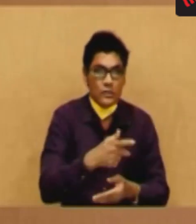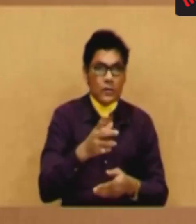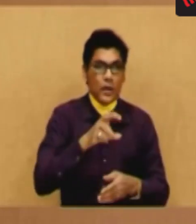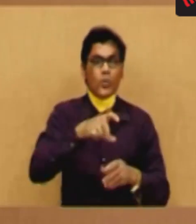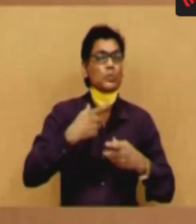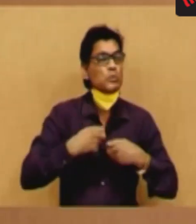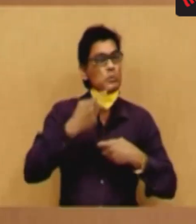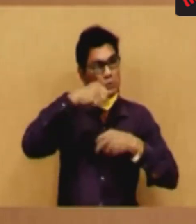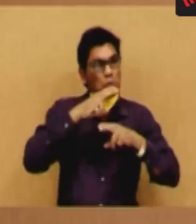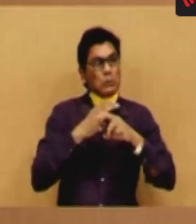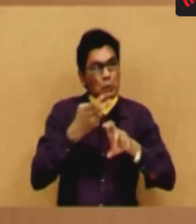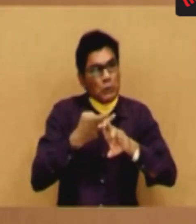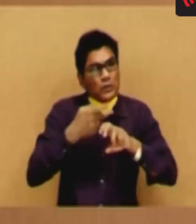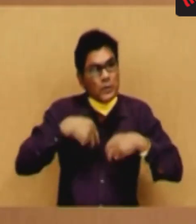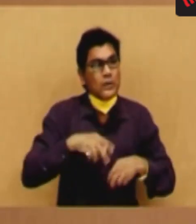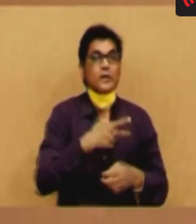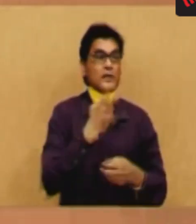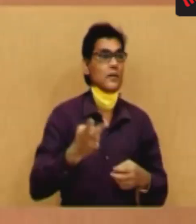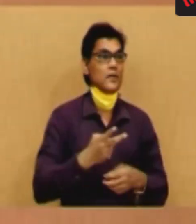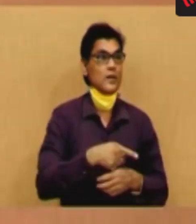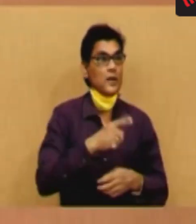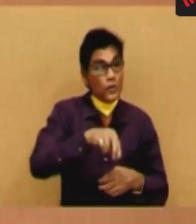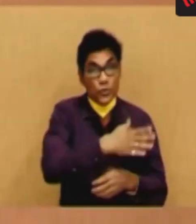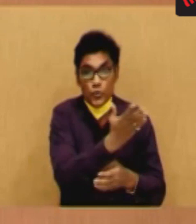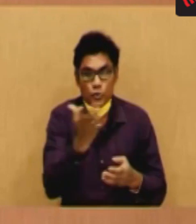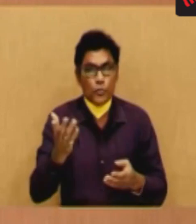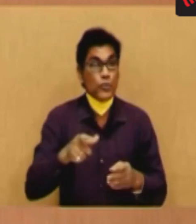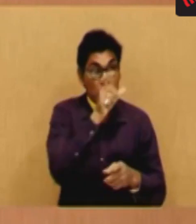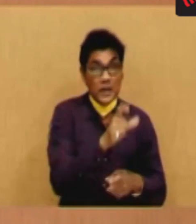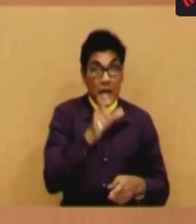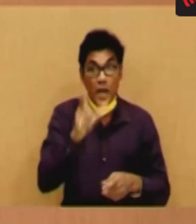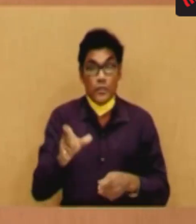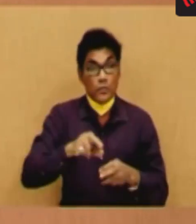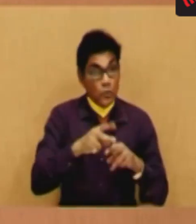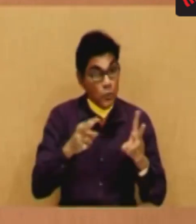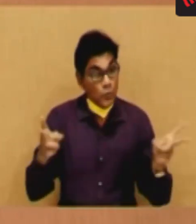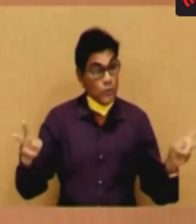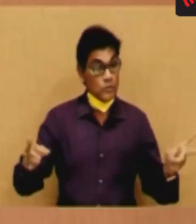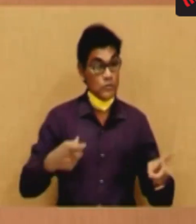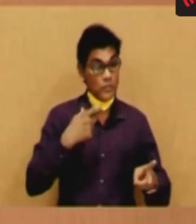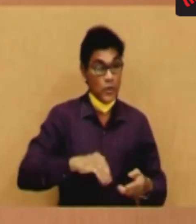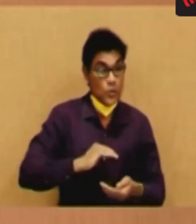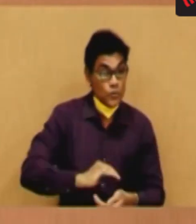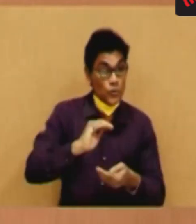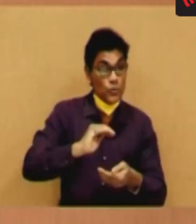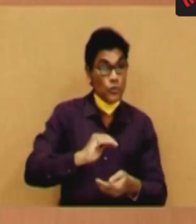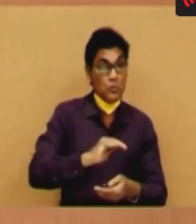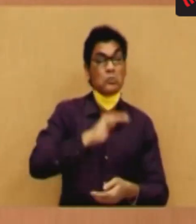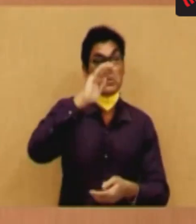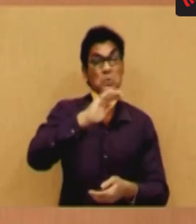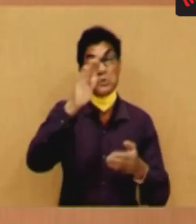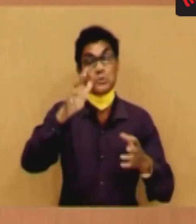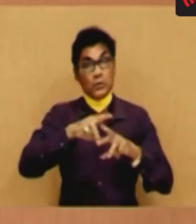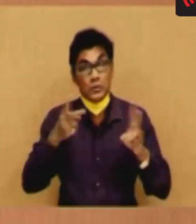କୌଣସି କମ୍ପ୍ଲିକେସନ୍ ଥାଏ ସେଗୁଡ଼ାକ ଆପଣମାନେ ଦେଖନ୍ତି? ନାଇଁ, ସେଗୁଡ଼ା ସବୁ ମାନେ ସବୁ ଟାଇପ୍ର କୋହଟ, ସେଟା ଯୋଉ ଆମେ ଯୋଉ କୋହଟ କୁହନ୍ତି, ସାମ୍ପଲ୍